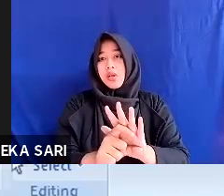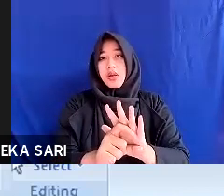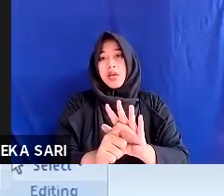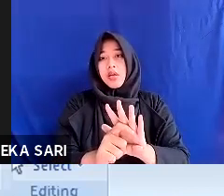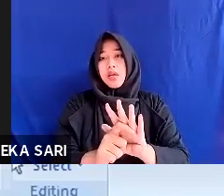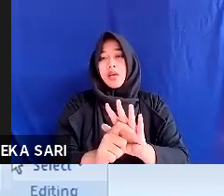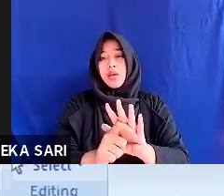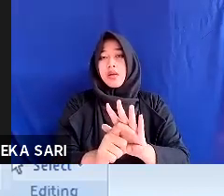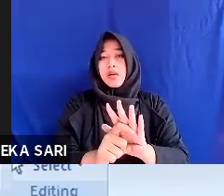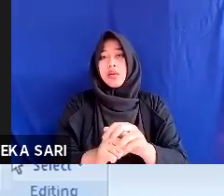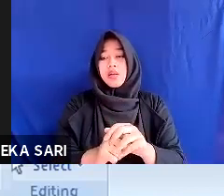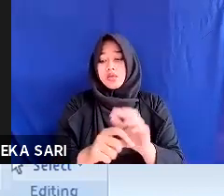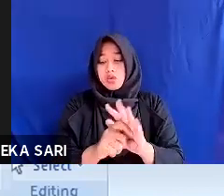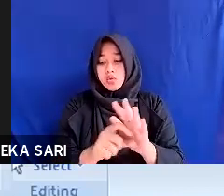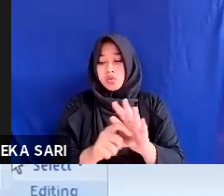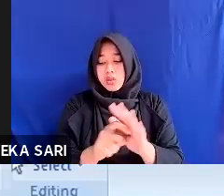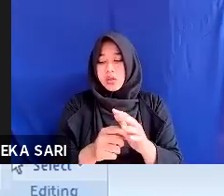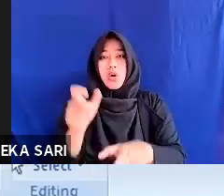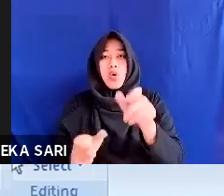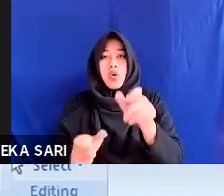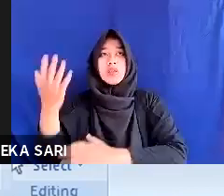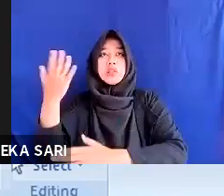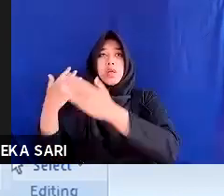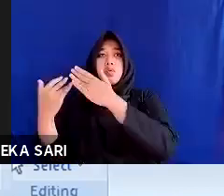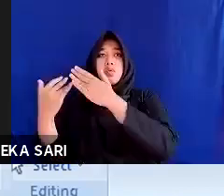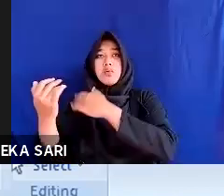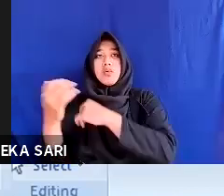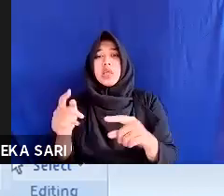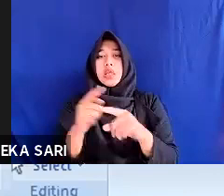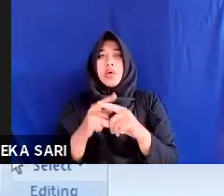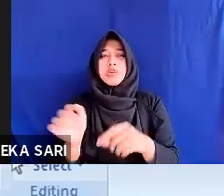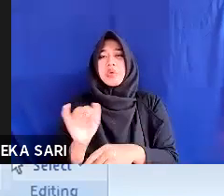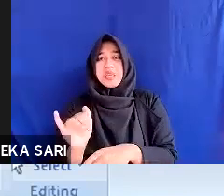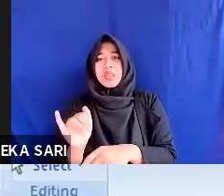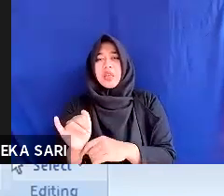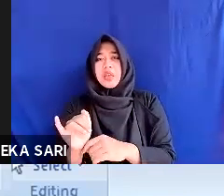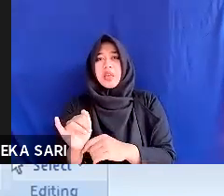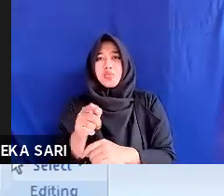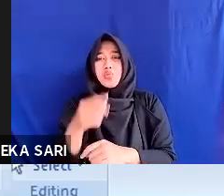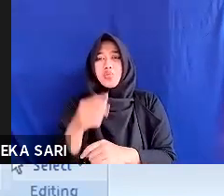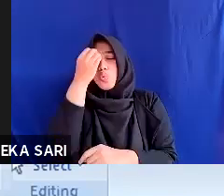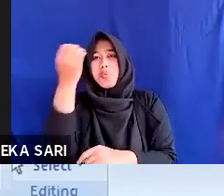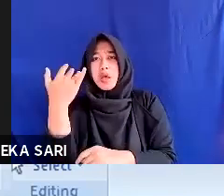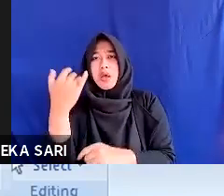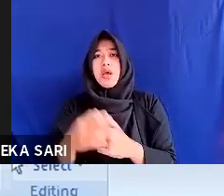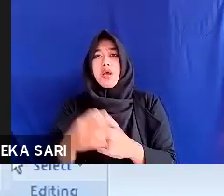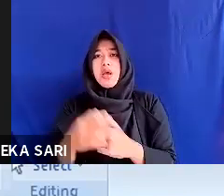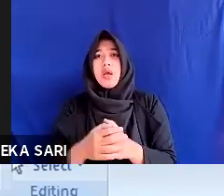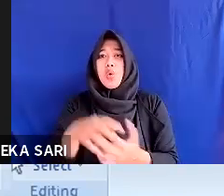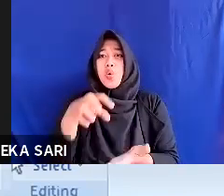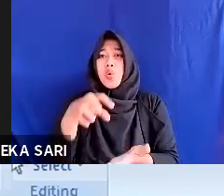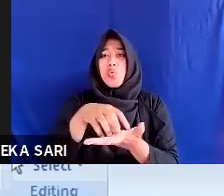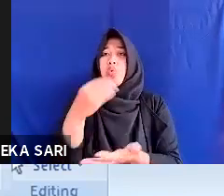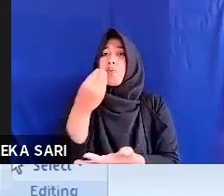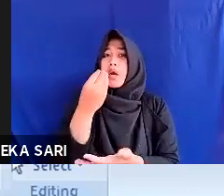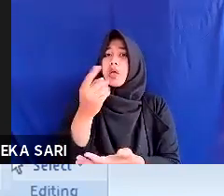oleh orang-orang zaman dulu. Tetapi nampaknya itu yang kemudian lupa. Maka lumbung pangan ini menjadi salah satu hal yang penting untuk kemudian